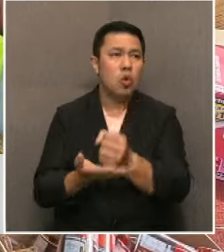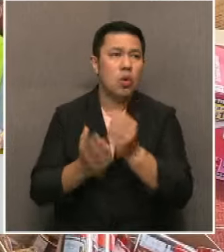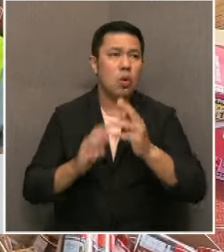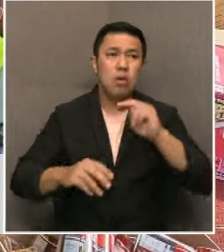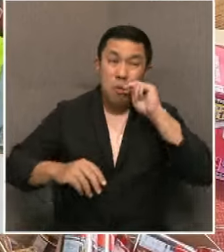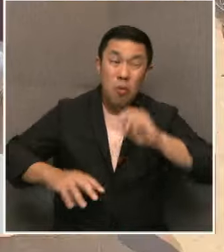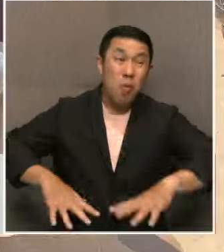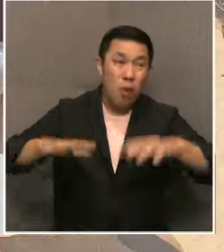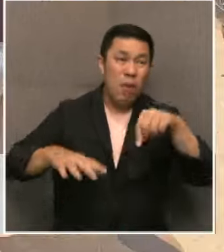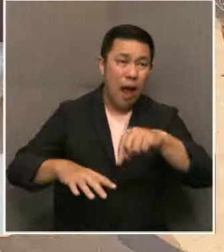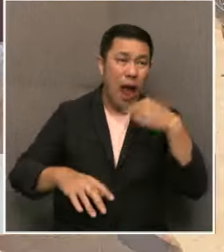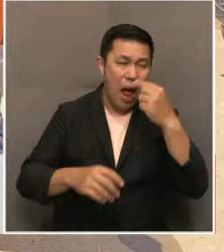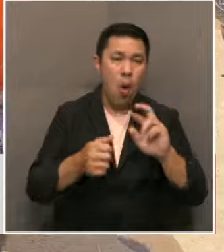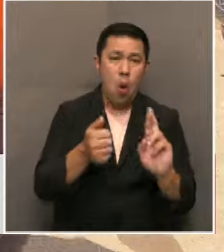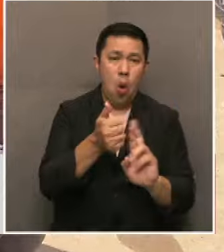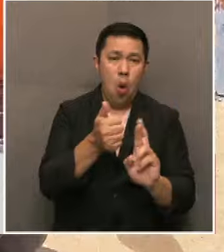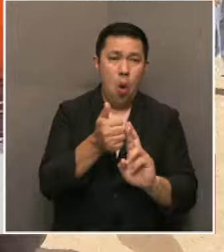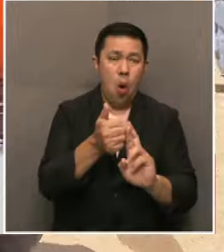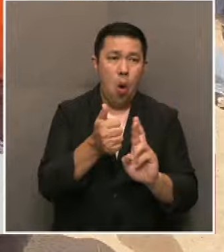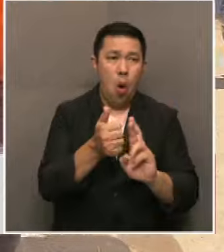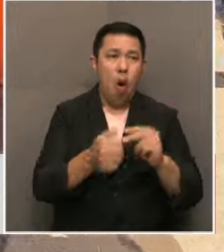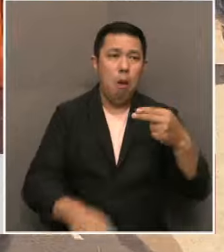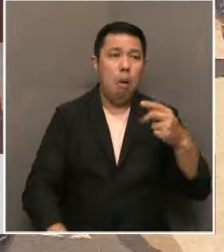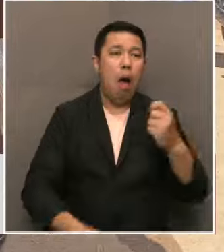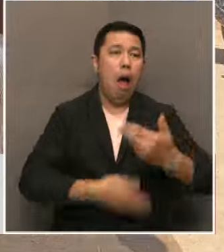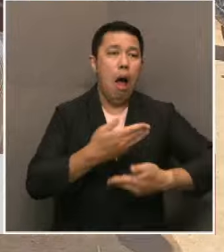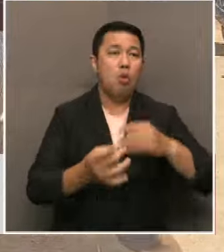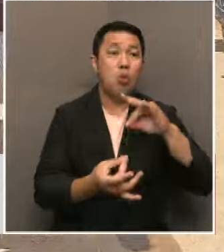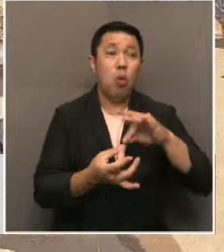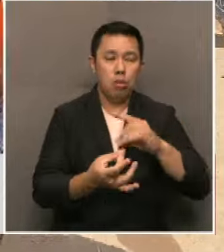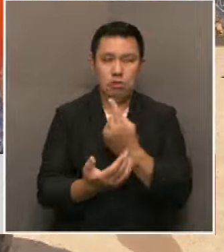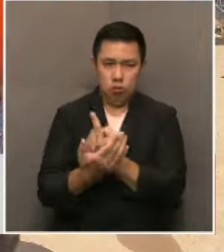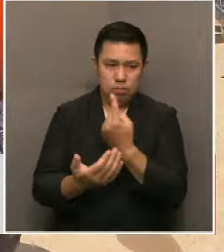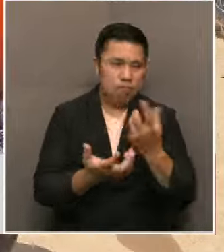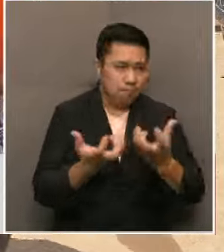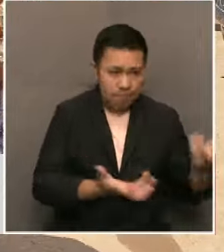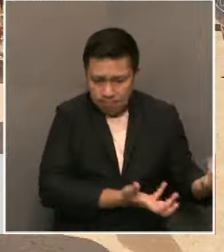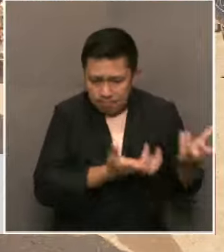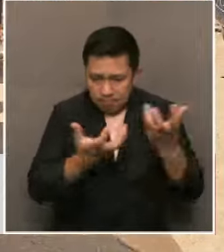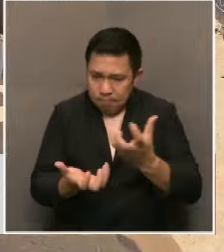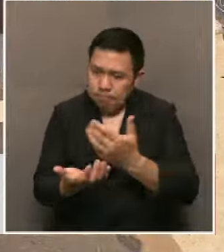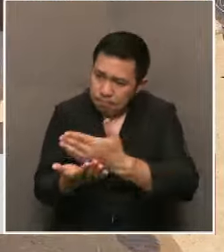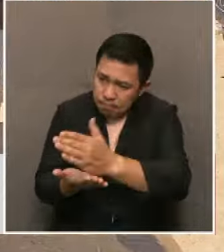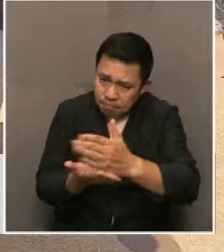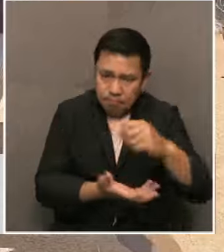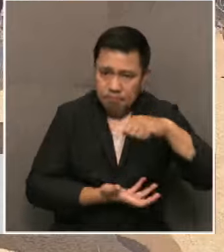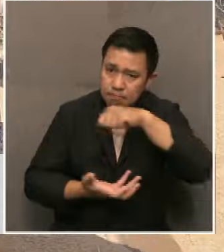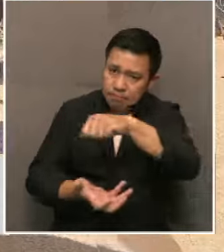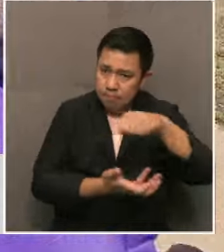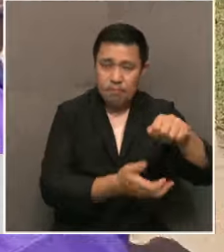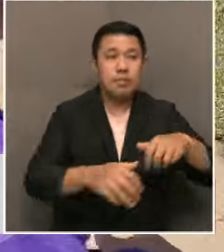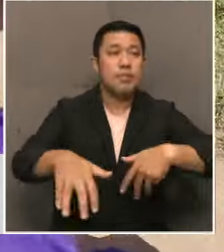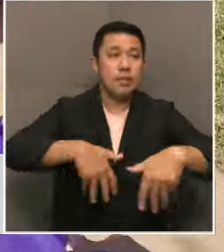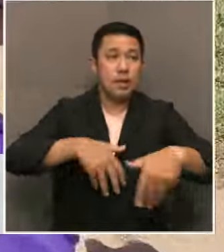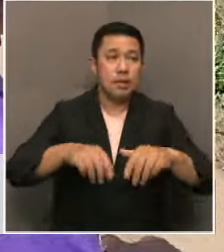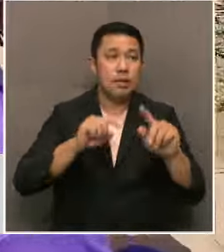โดยมีรองประธานหอการค้าจังหวัดสุโขทัยเป็นตัวแทนรับมอบพร้อมกับนำลงพื้นที่ไปแจกถึงมือชาวบ้านในตำบล